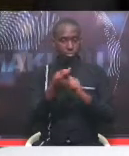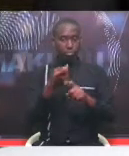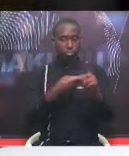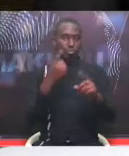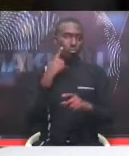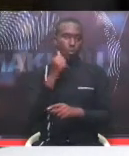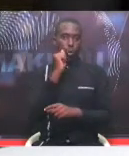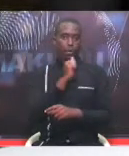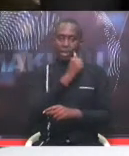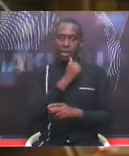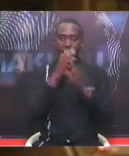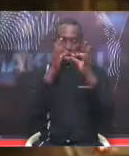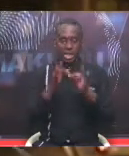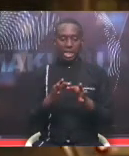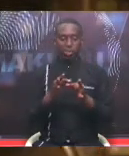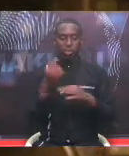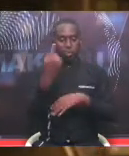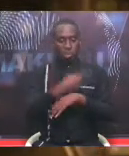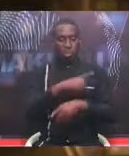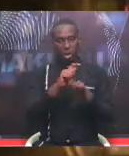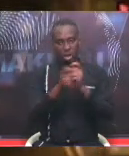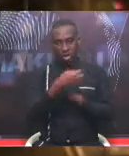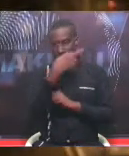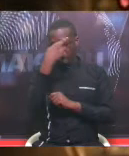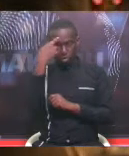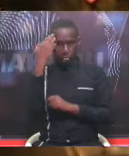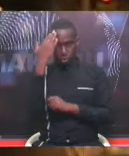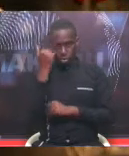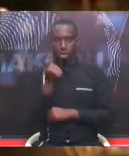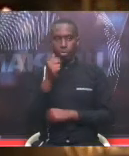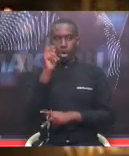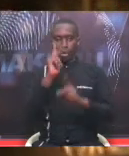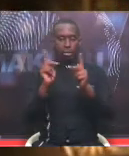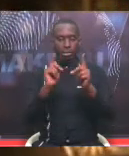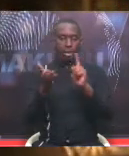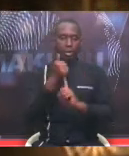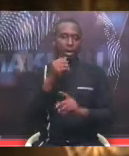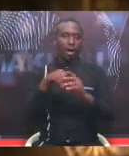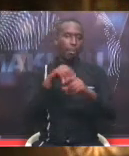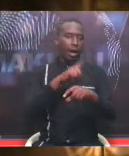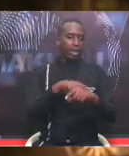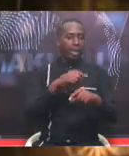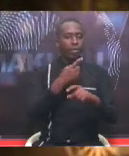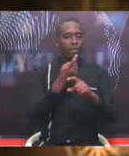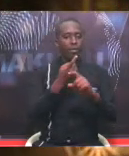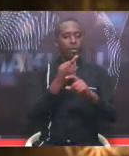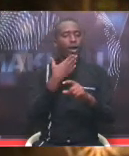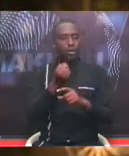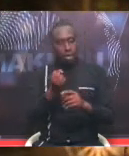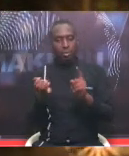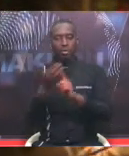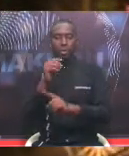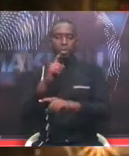gatandatu igikuru ni umunsi wahindutse kandi ni ku mpamvu zo kugira ngo abatabonaga umwanya mu mibyizi bazajye babona umwanya mu gihe cya